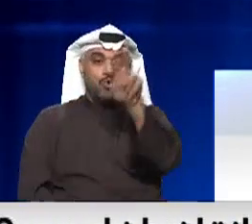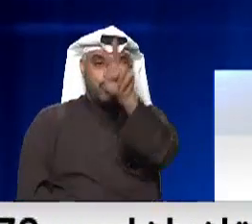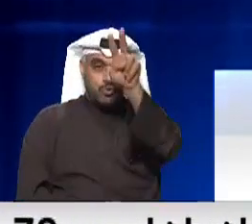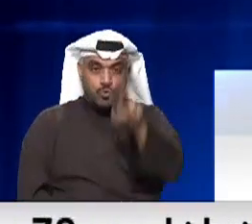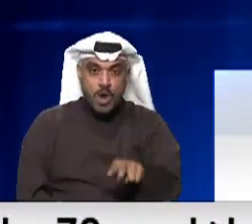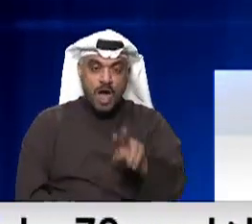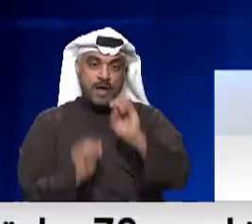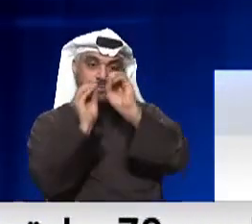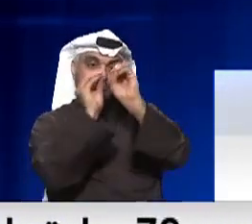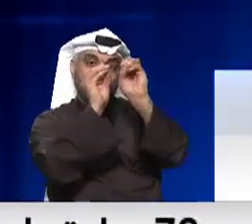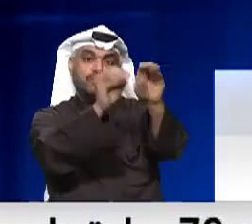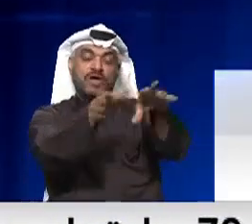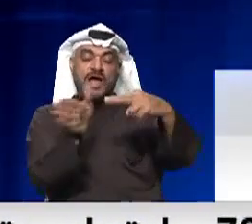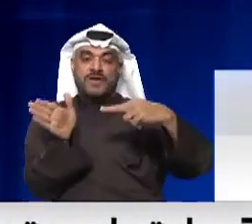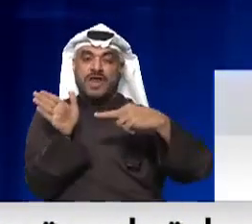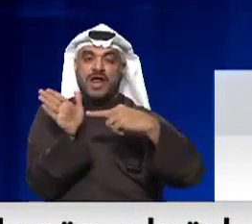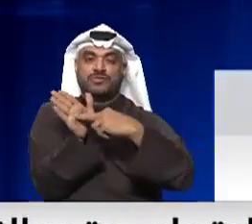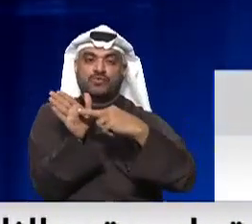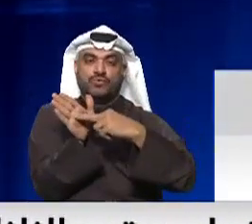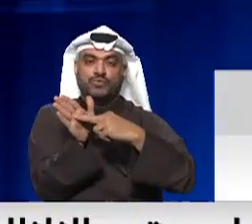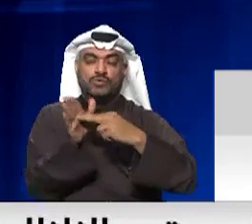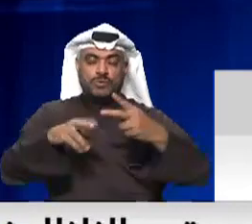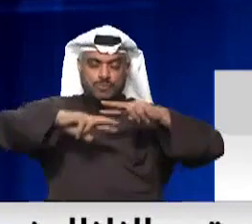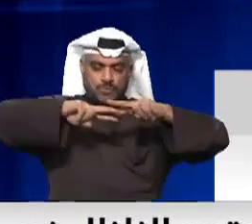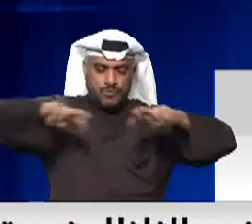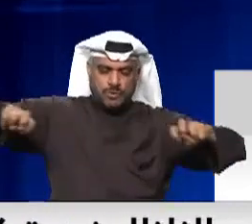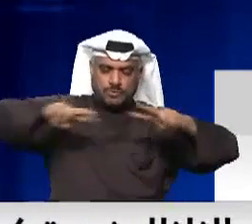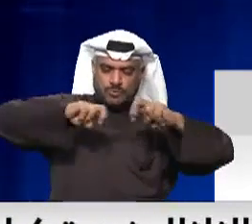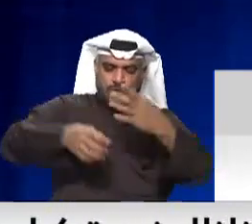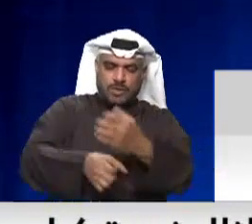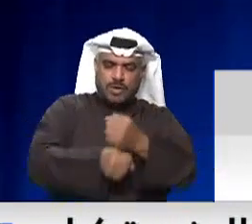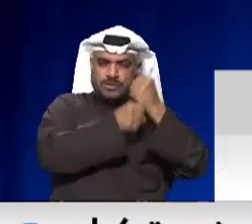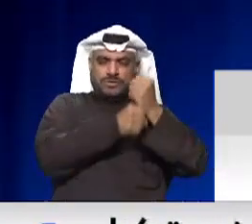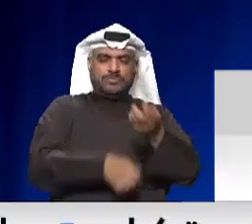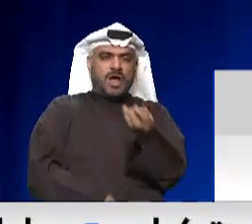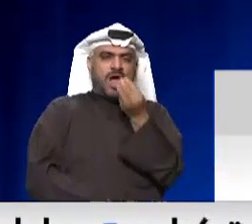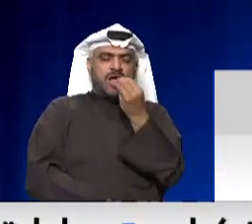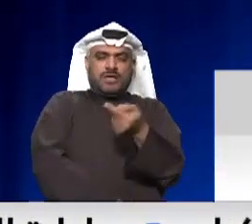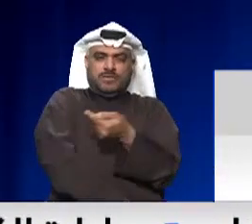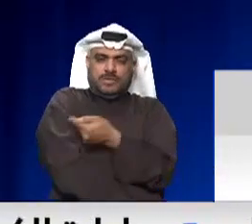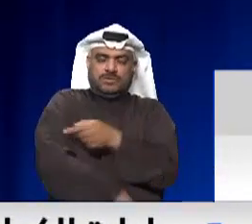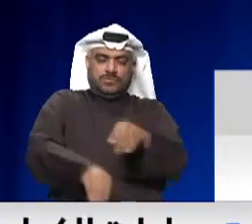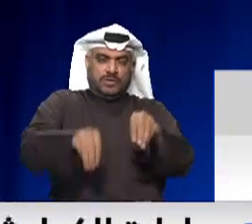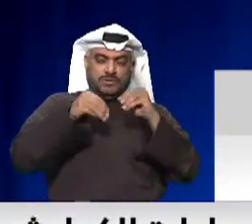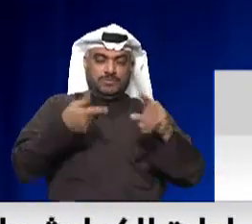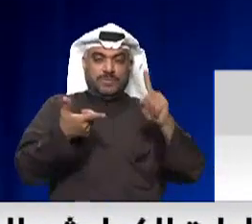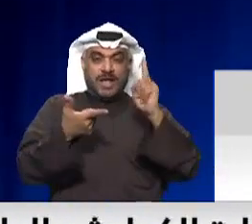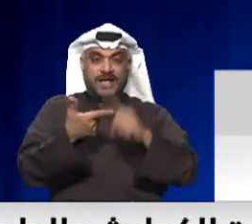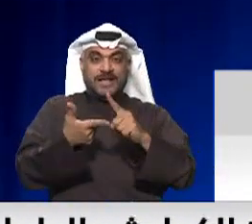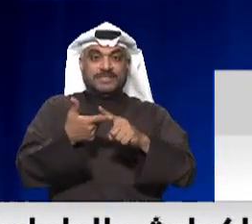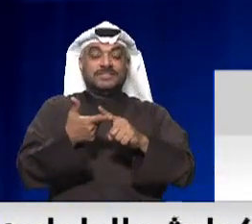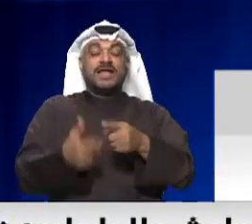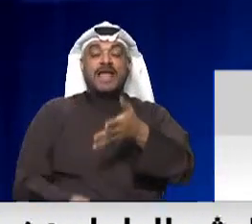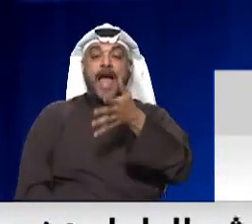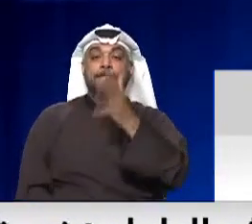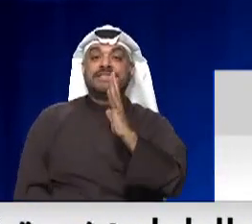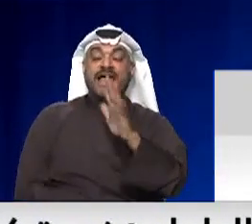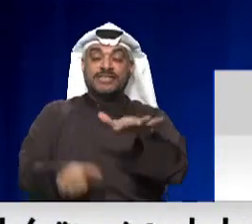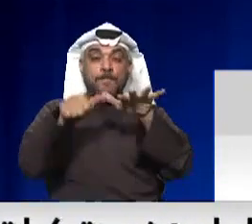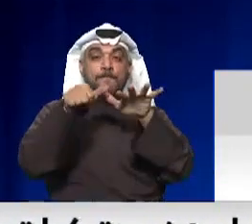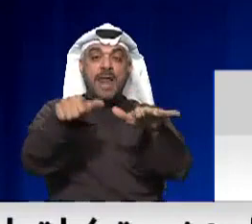أمريكي من هذا التبرع لدعم العمليات الإنسانية والإغاثية في سوريا، و15 مليون